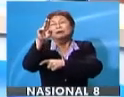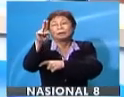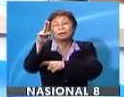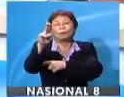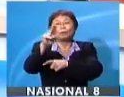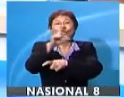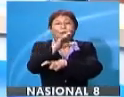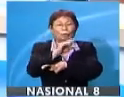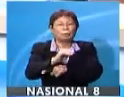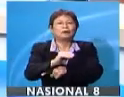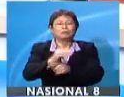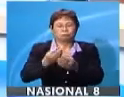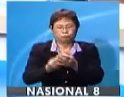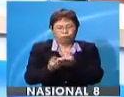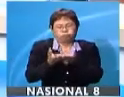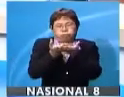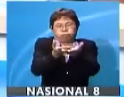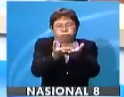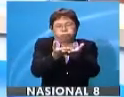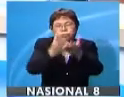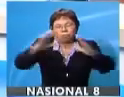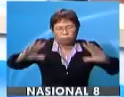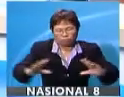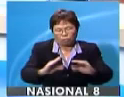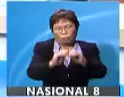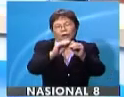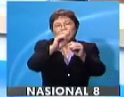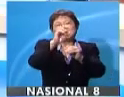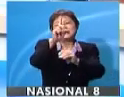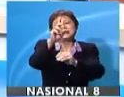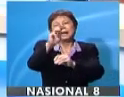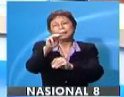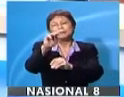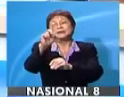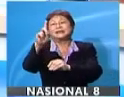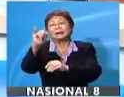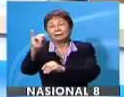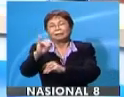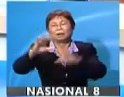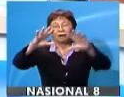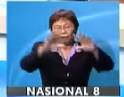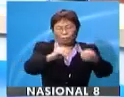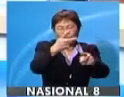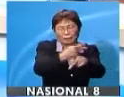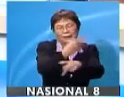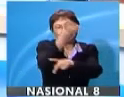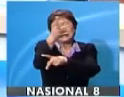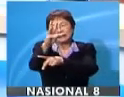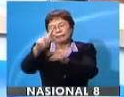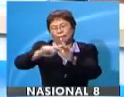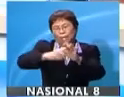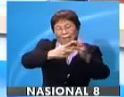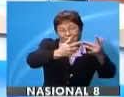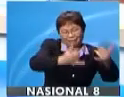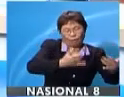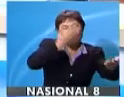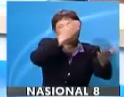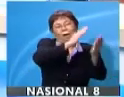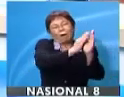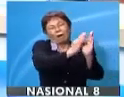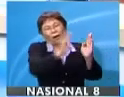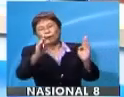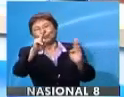dalam Konvensyen Dunia Melayu Dunia Islam di MDI. Konvensyen kali ke-16 bermula hari ini sehingga